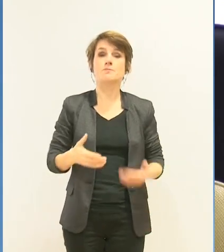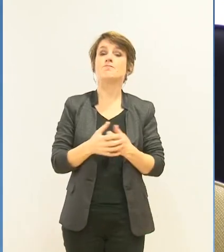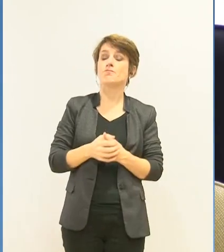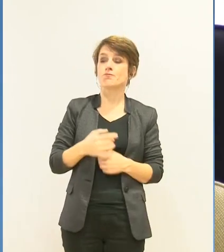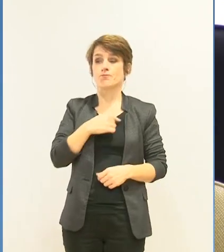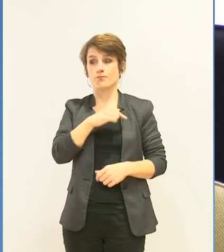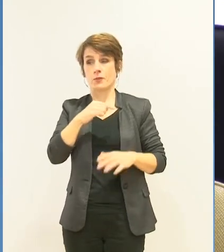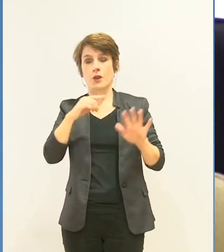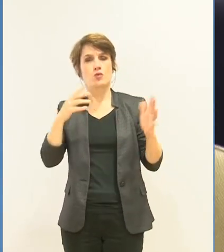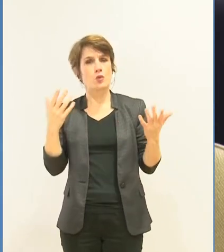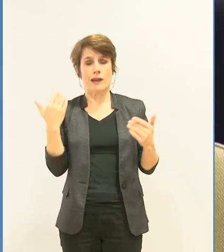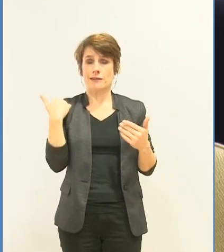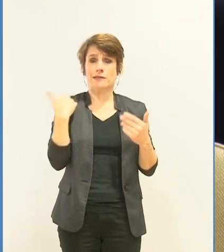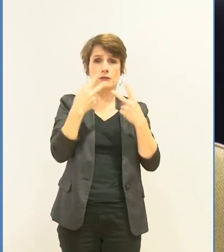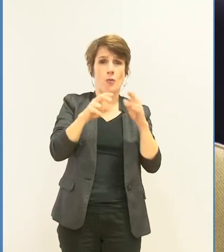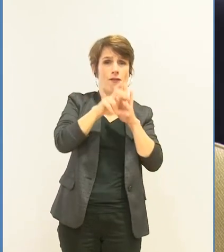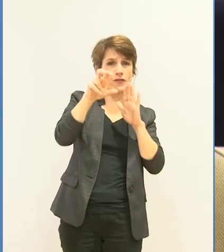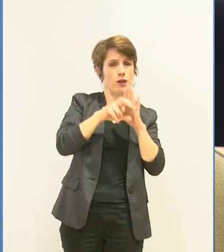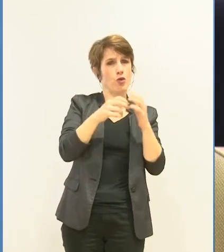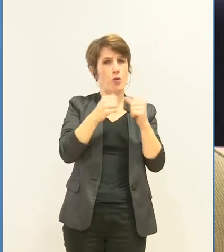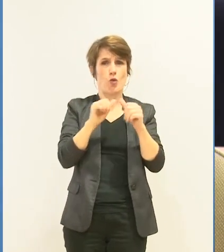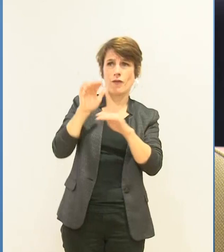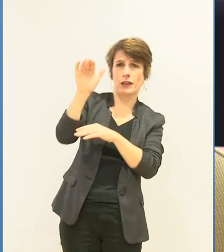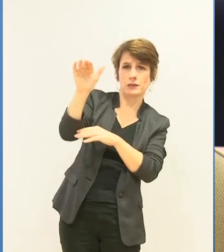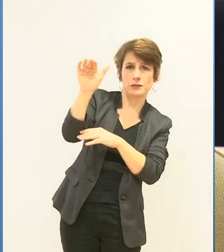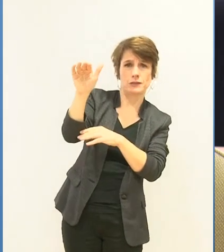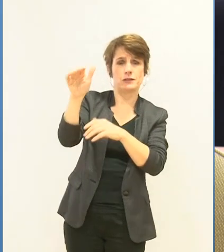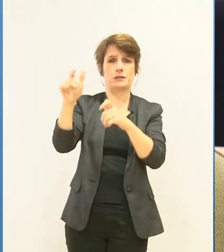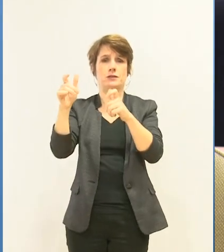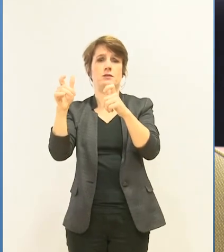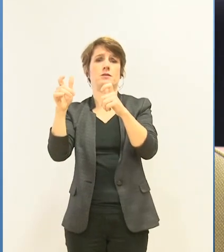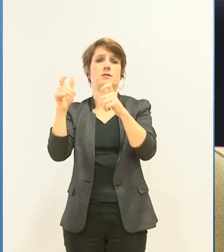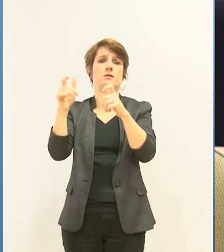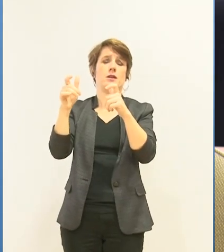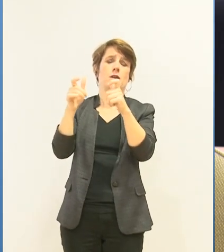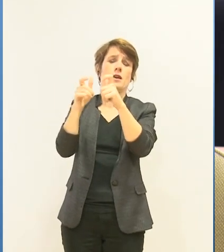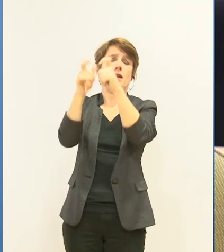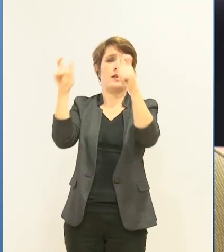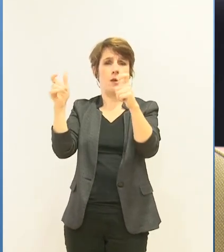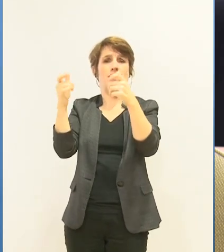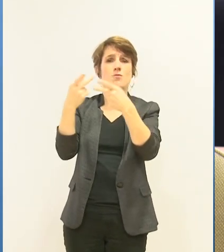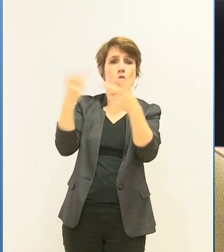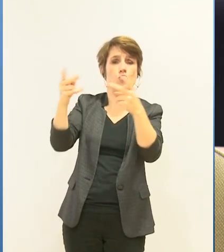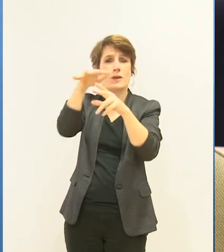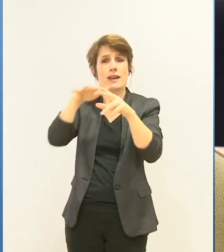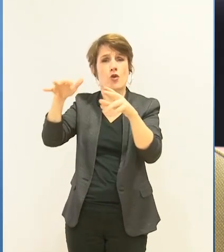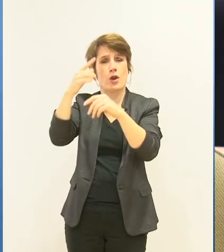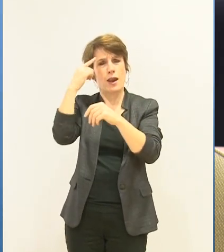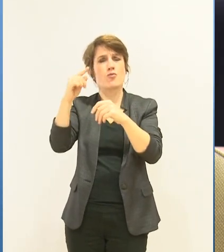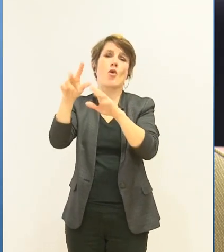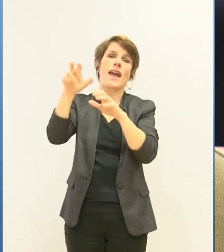public foncier local pour réaliser le portage foncier de l'ancienne école privée faugier est situé au